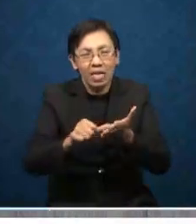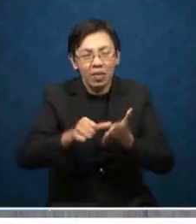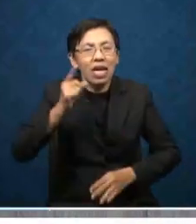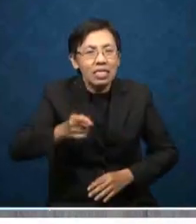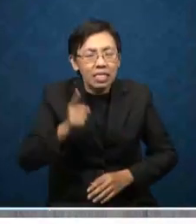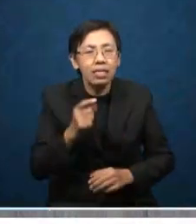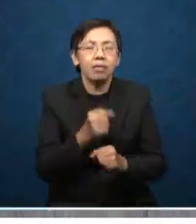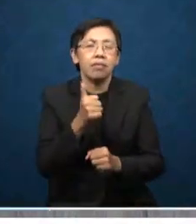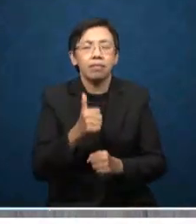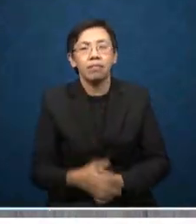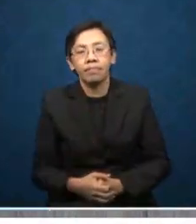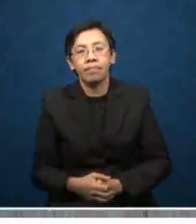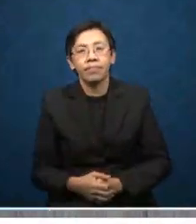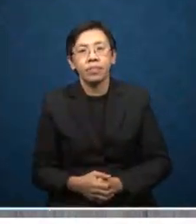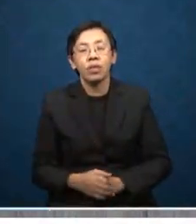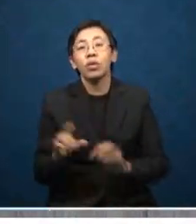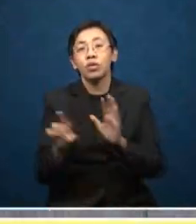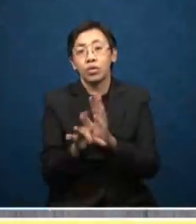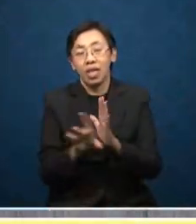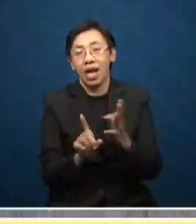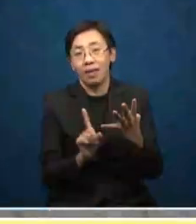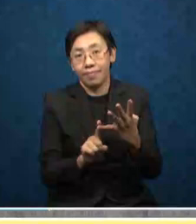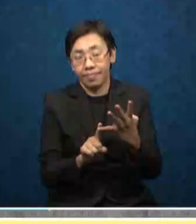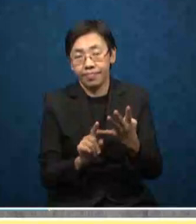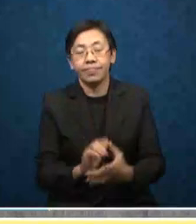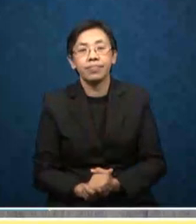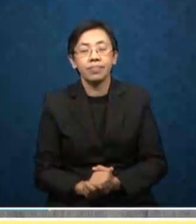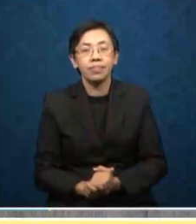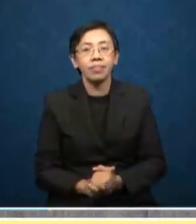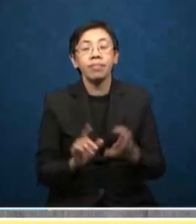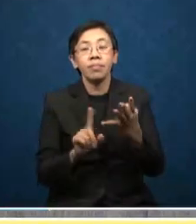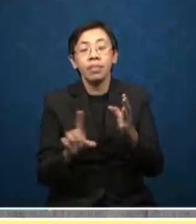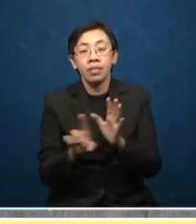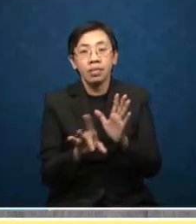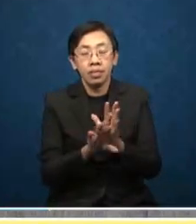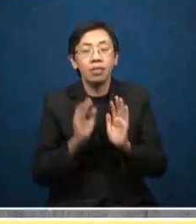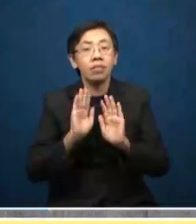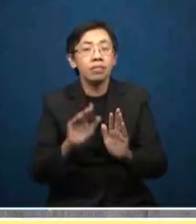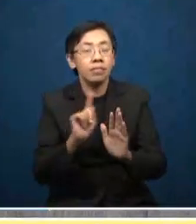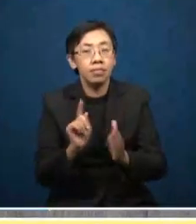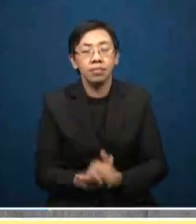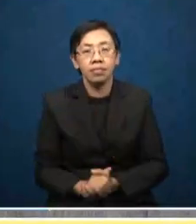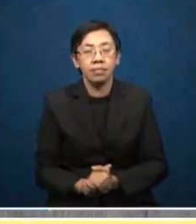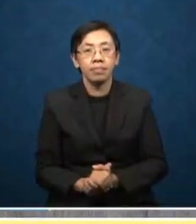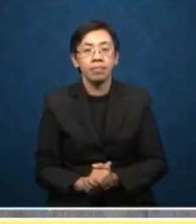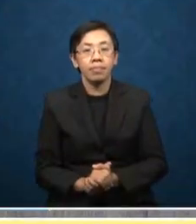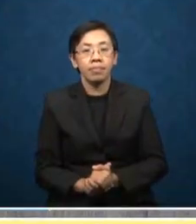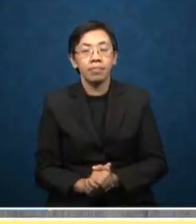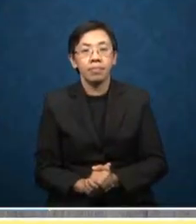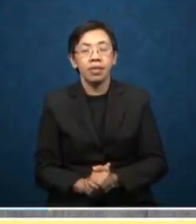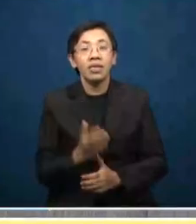อย่างแท้จริงประเด็นสุดท้ายที่ดิฉันอยากจะฝากข้อคิดเห็นเอาไว้ก็คือการที่ท่าน